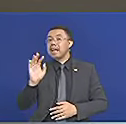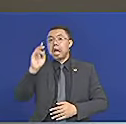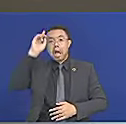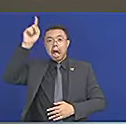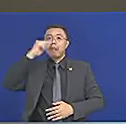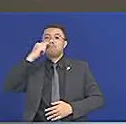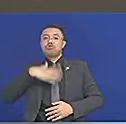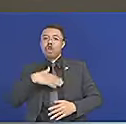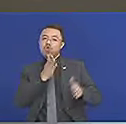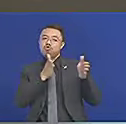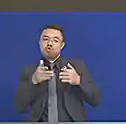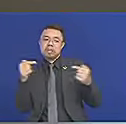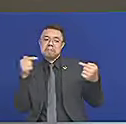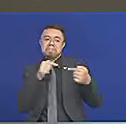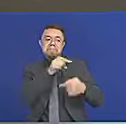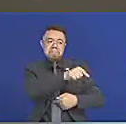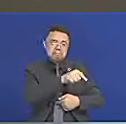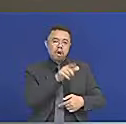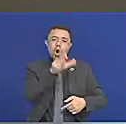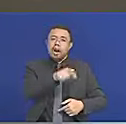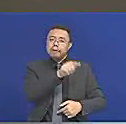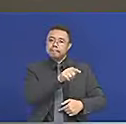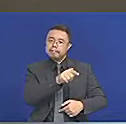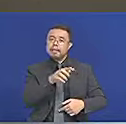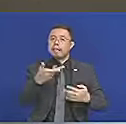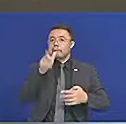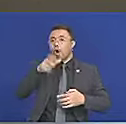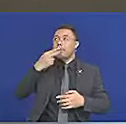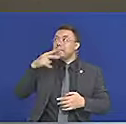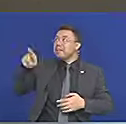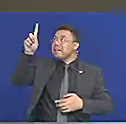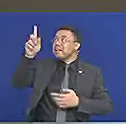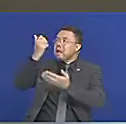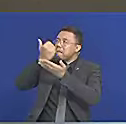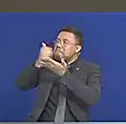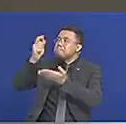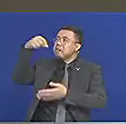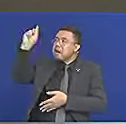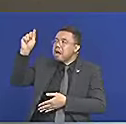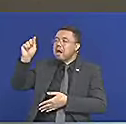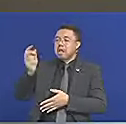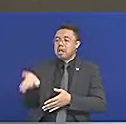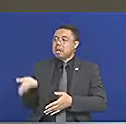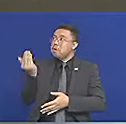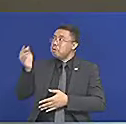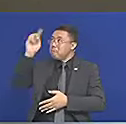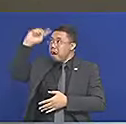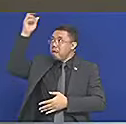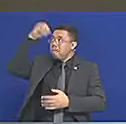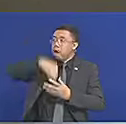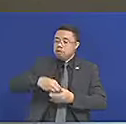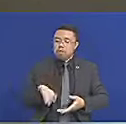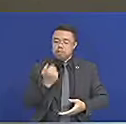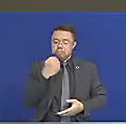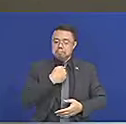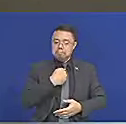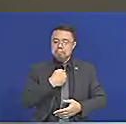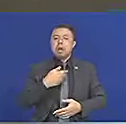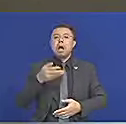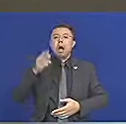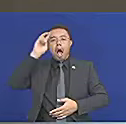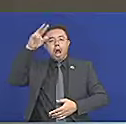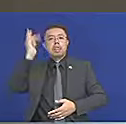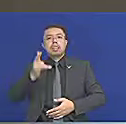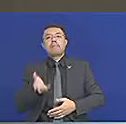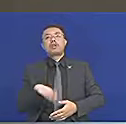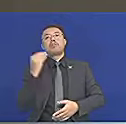itu. Tapi bagi orang yang mempercayai dia dengan benar menghidupkan Allah di dalam hidupnya, maka Allah hidup bagi